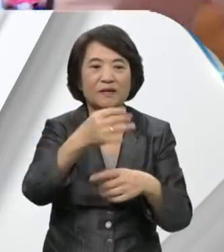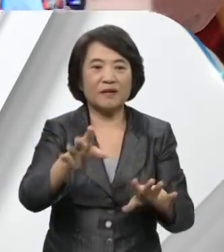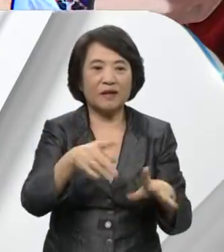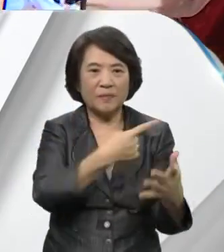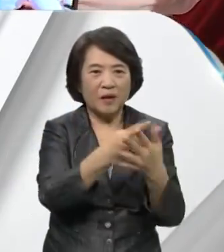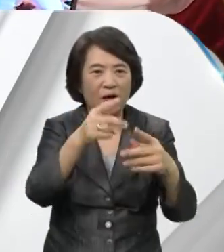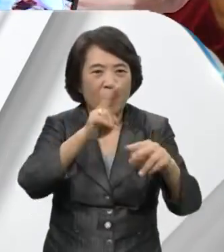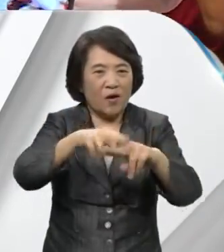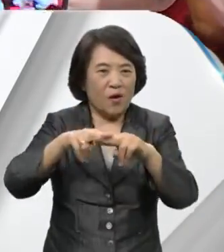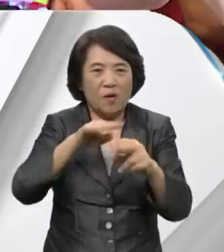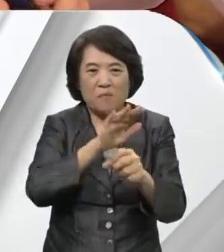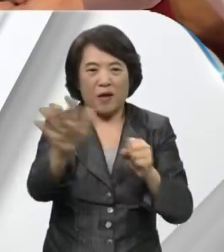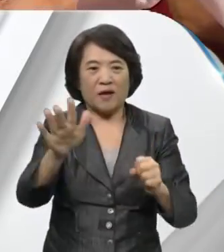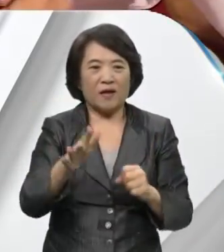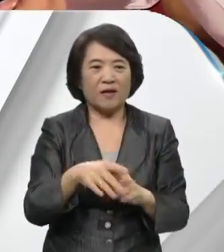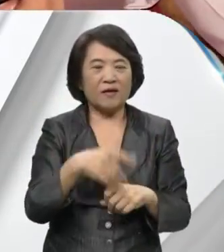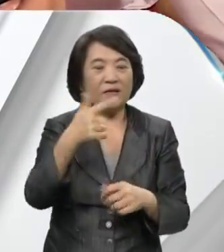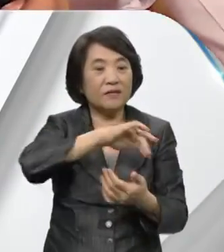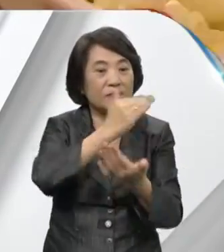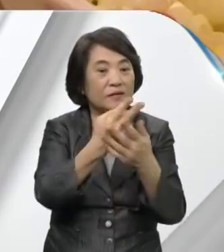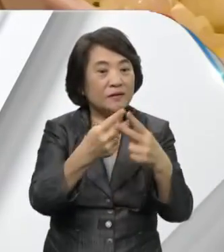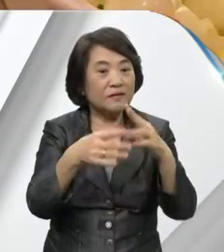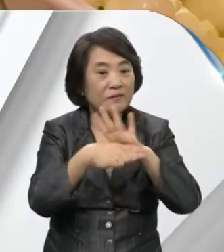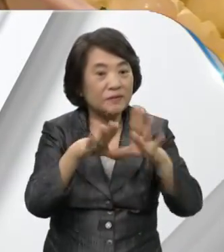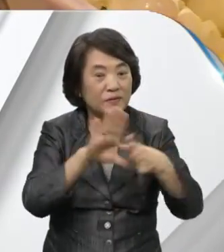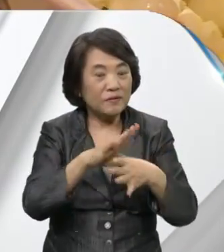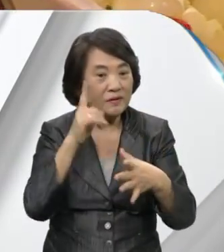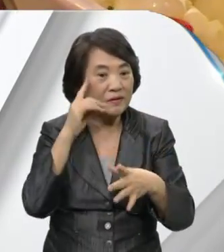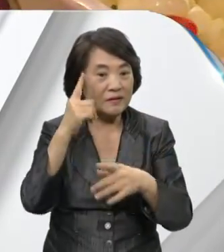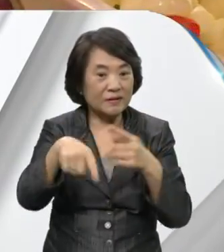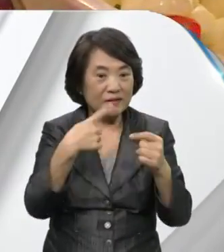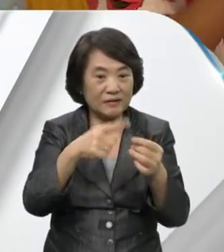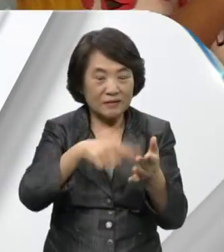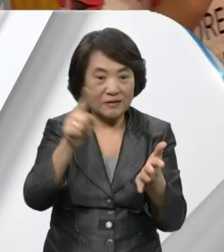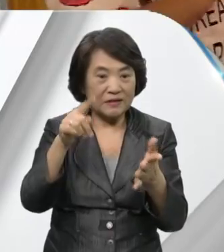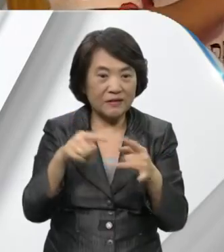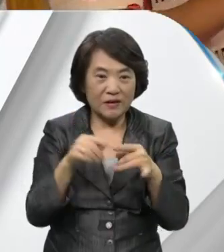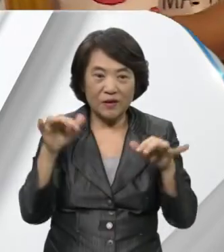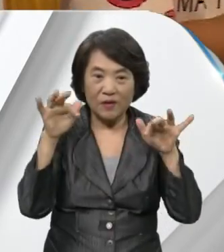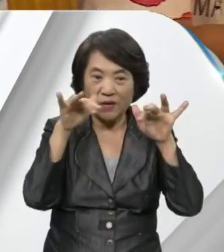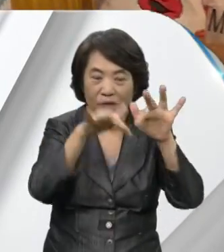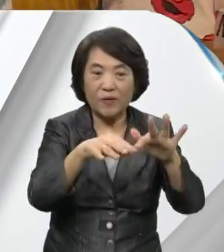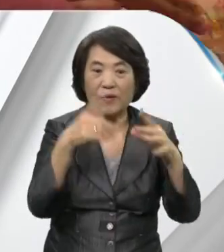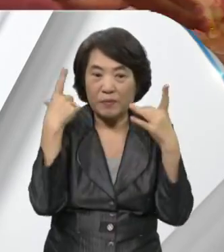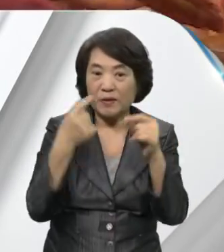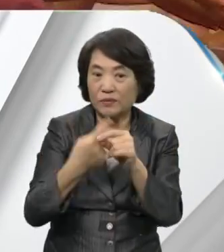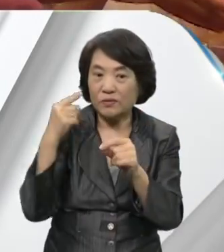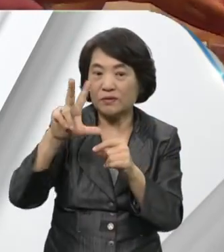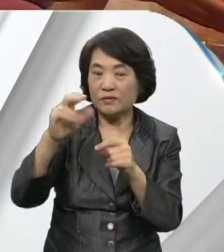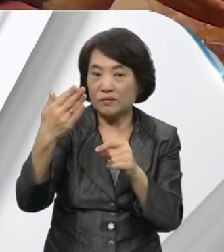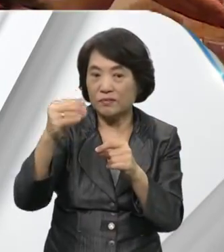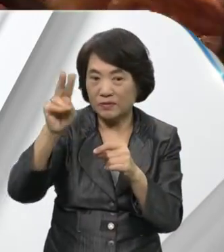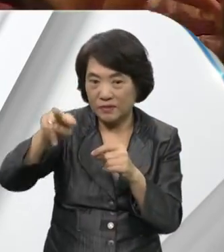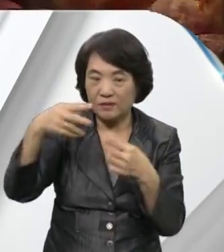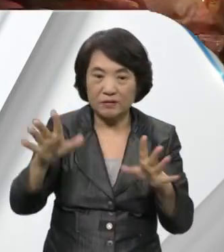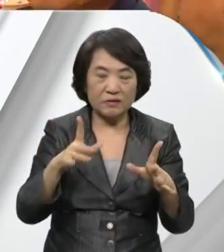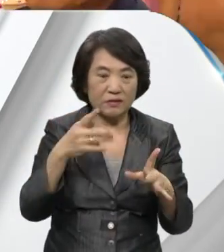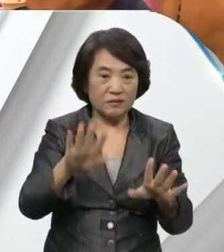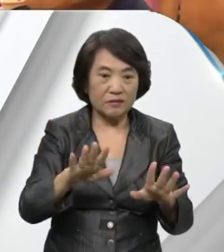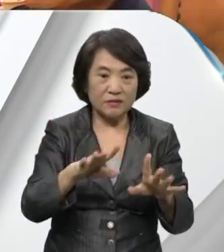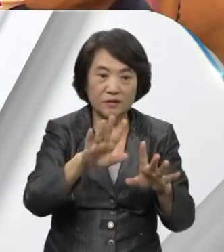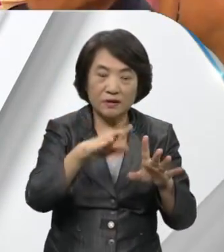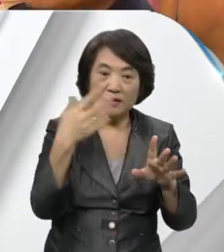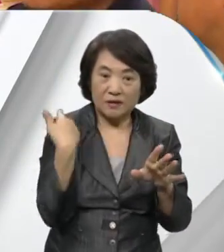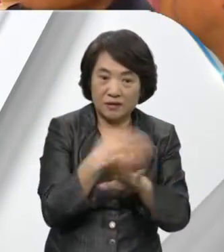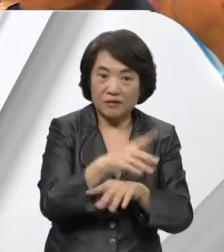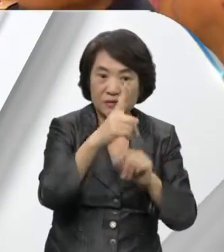可以讲系炒到黏黏，又对客家文化延续全年以年嘅人数记录，原本系由去年嘅792000人数